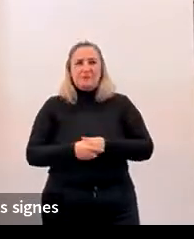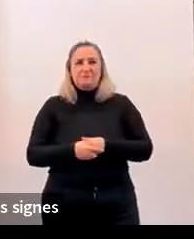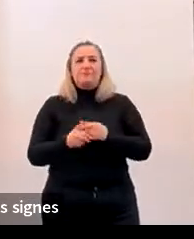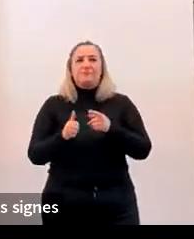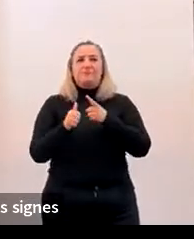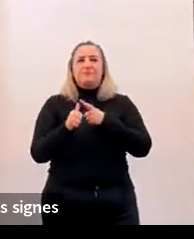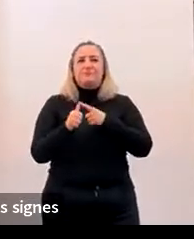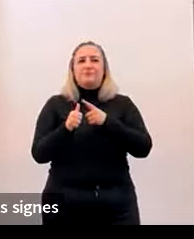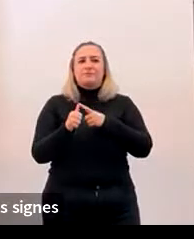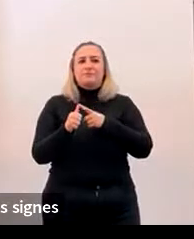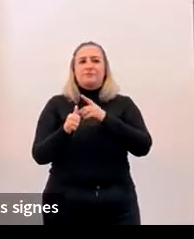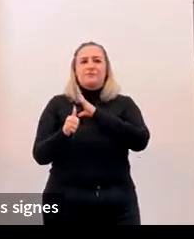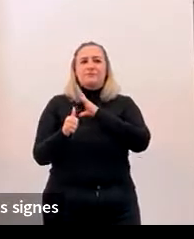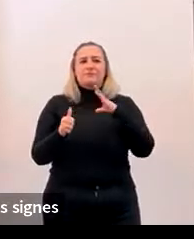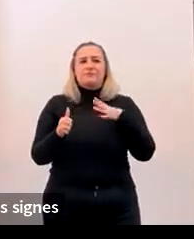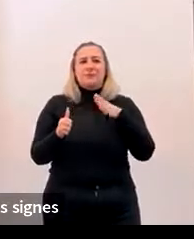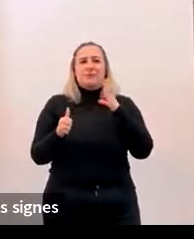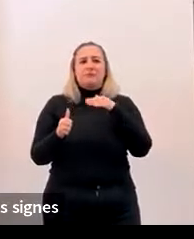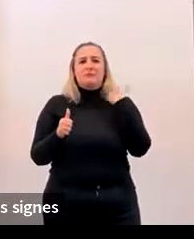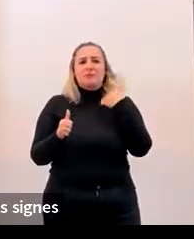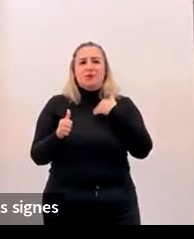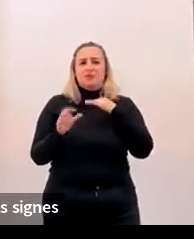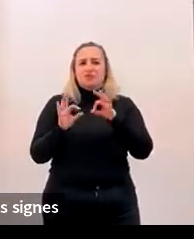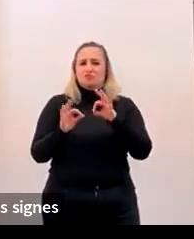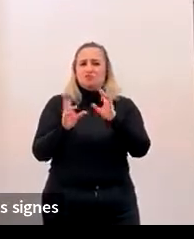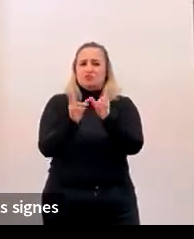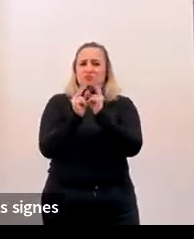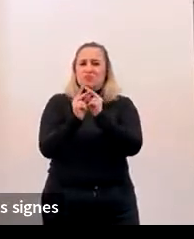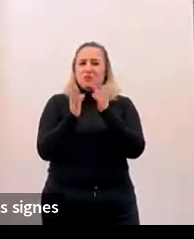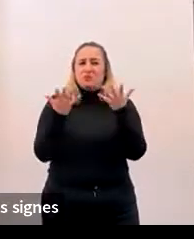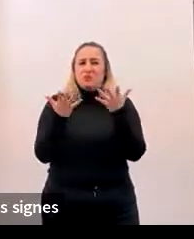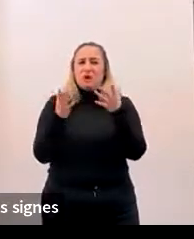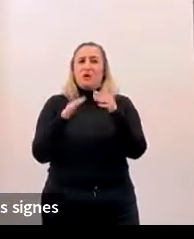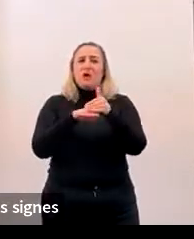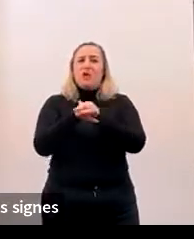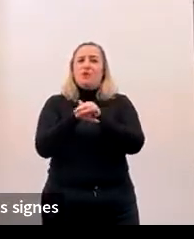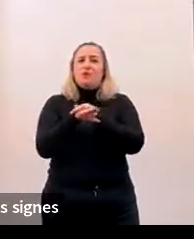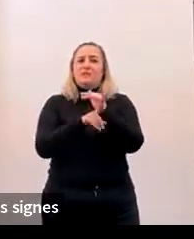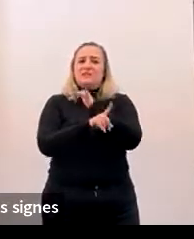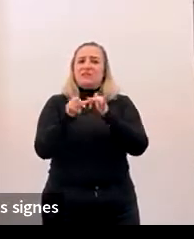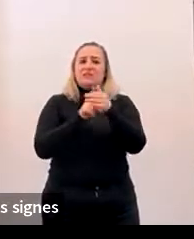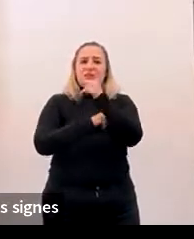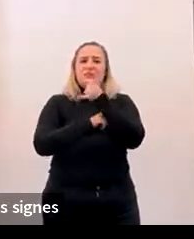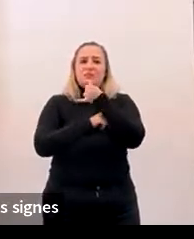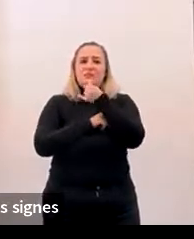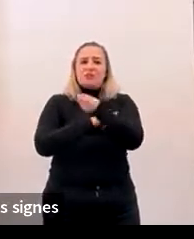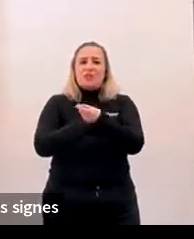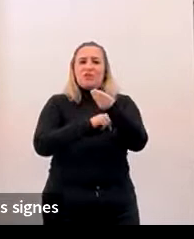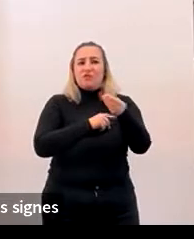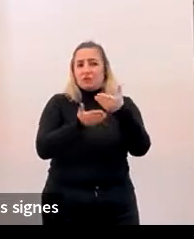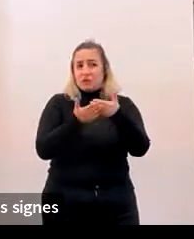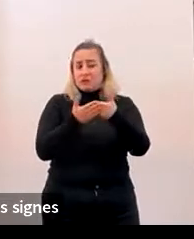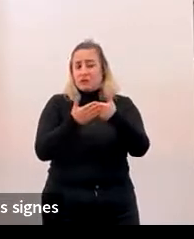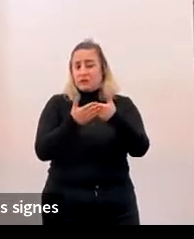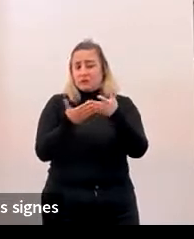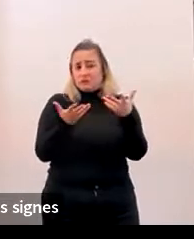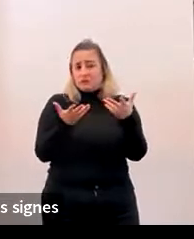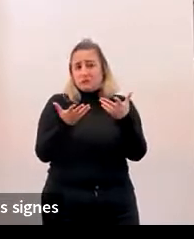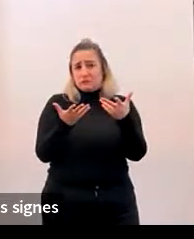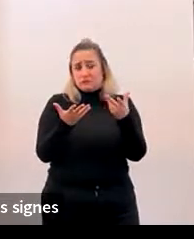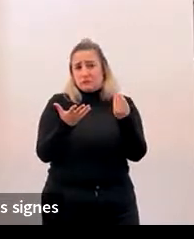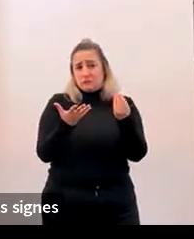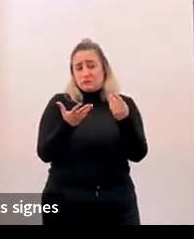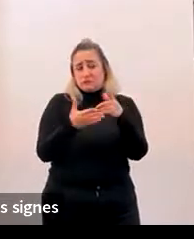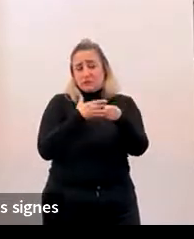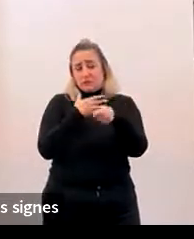première, madame Billot, vous avez fort justement indiqué que la politique sociale de la petite enfance était évidemment au cœur des préoccupations des